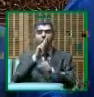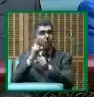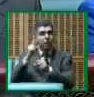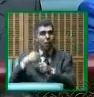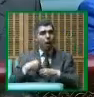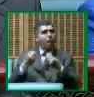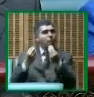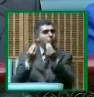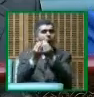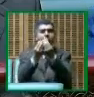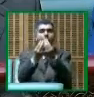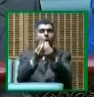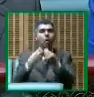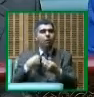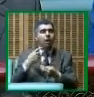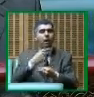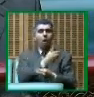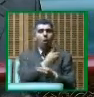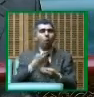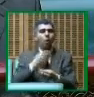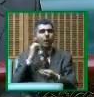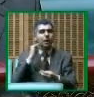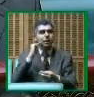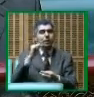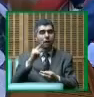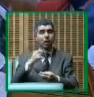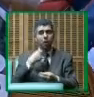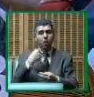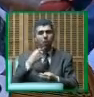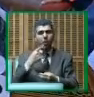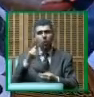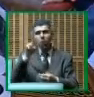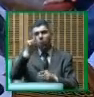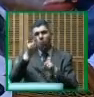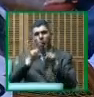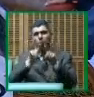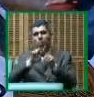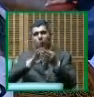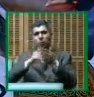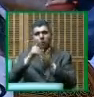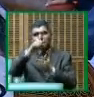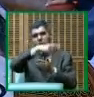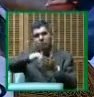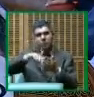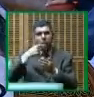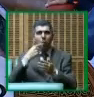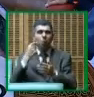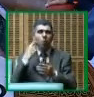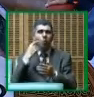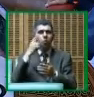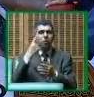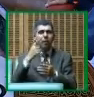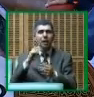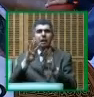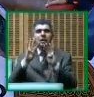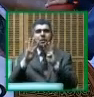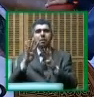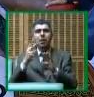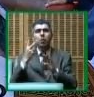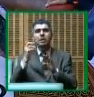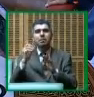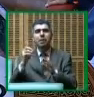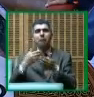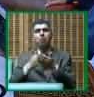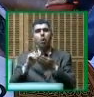صاحب الجلاله، فلا داعي للمزايده على هذا المستوى. وحنا صاحب الجلاله داكشي اللي كيقوم به حنا متبن نمشيو في النهج ديالو. ثانيا لا